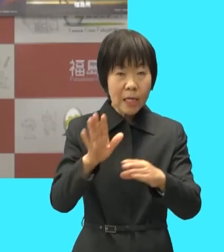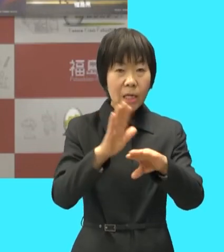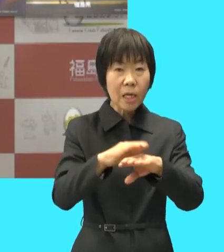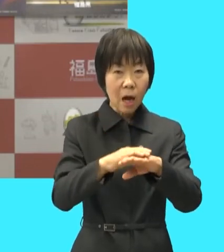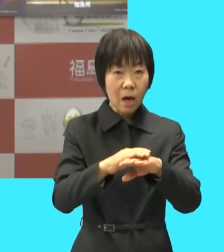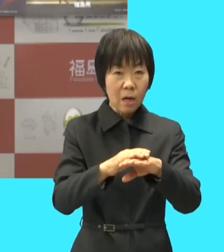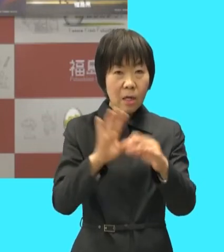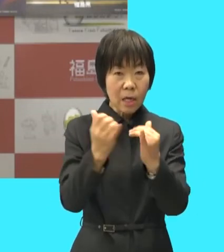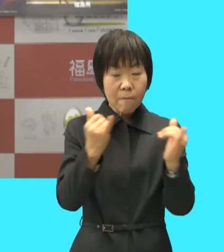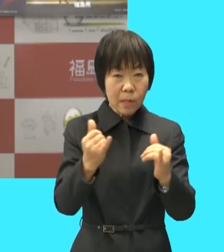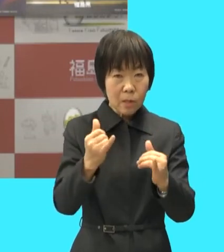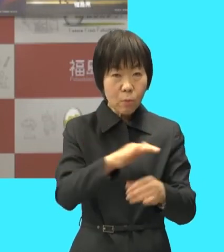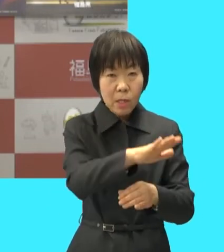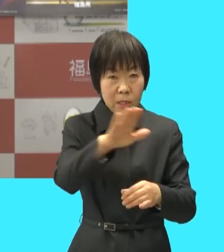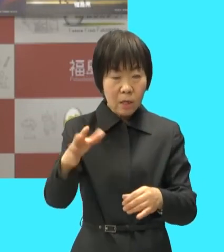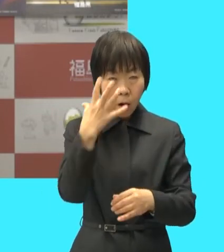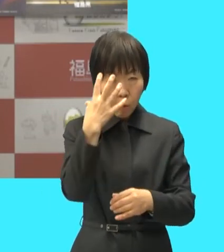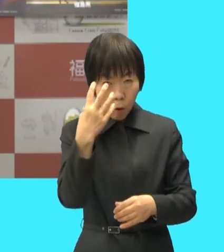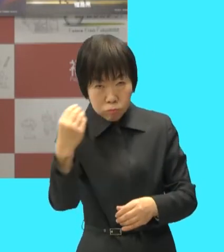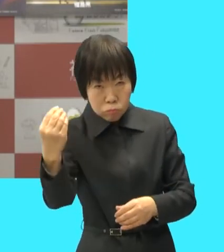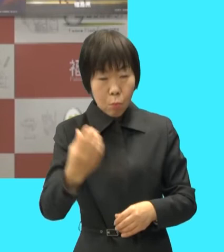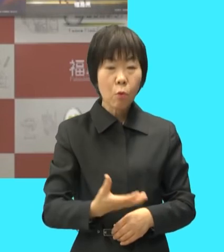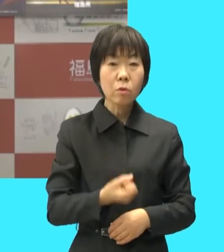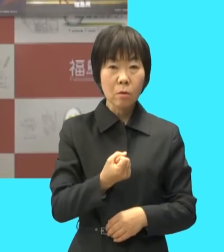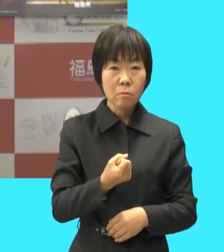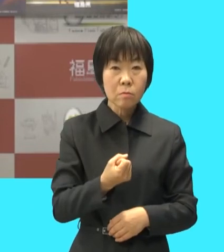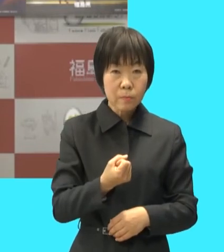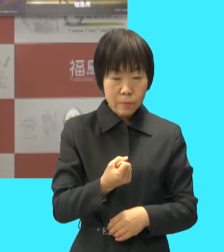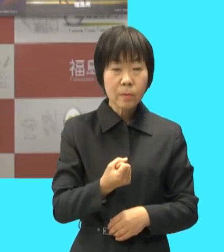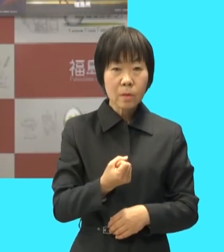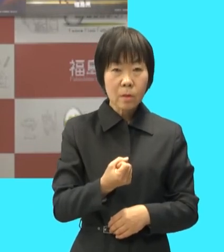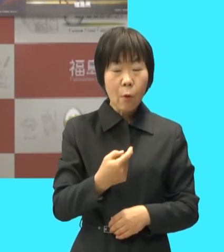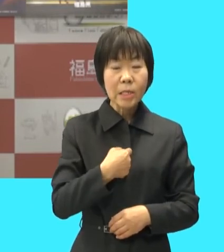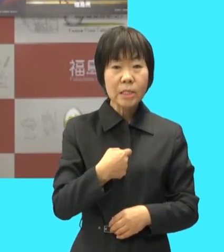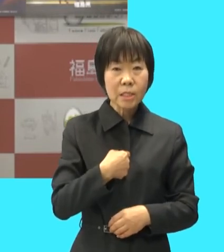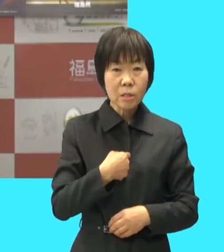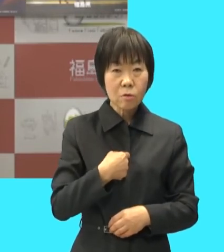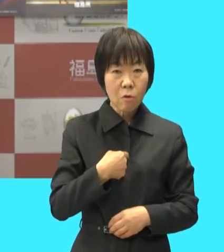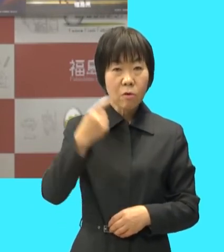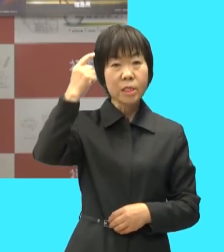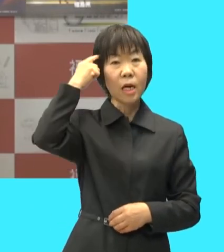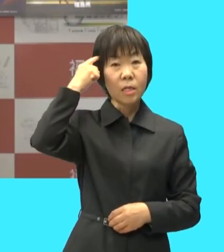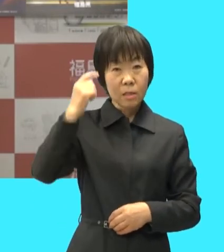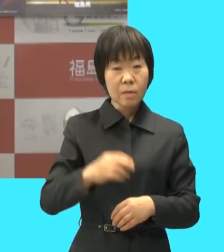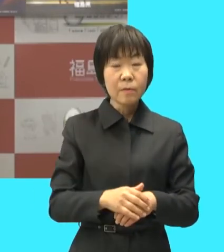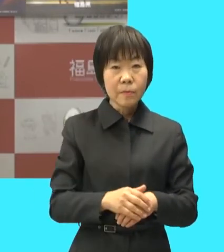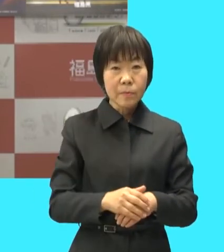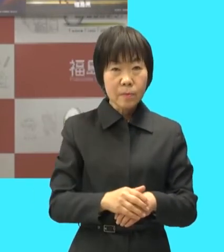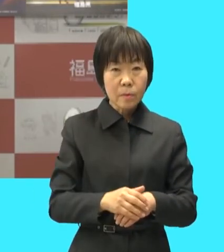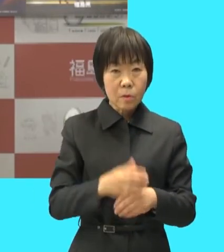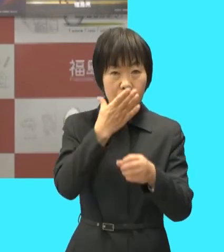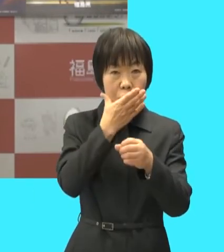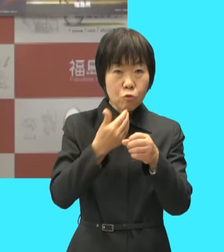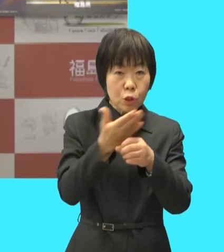さんが極めて強い関心を持っておられるというのが私自身の実感であります。